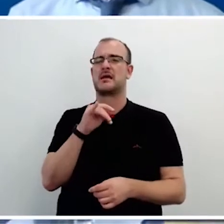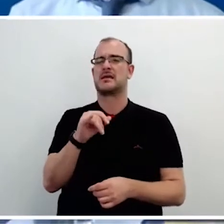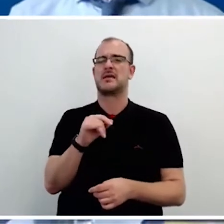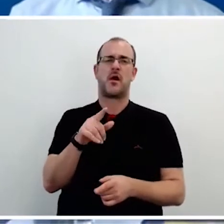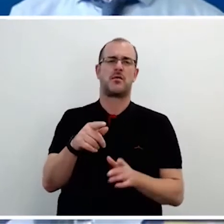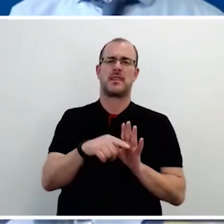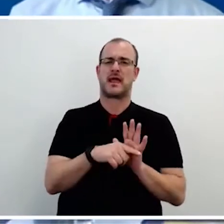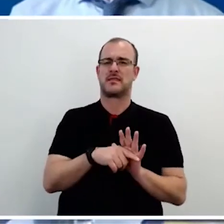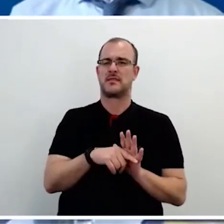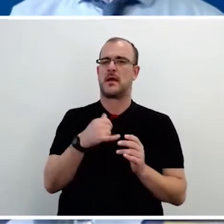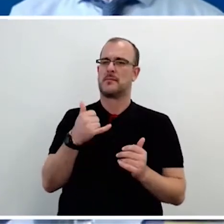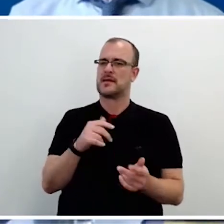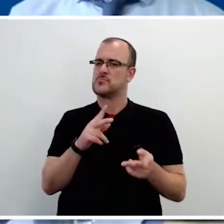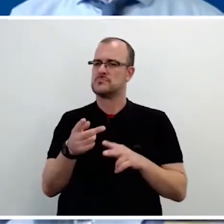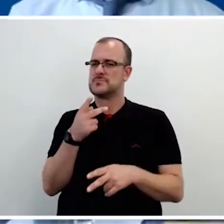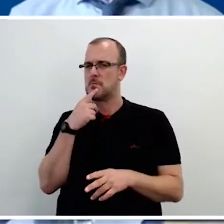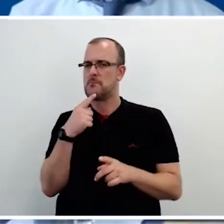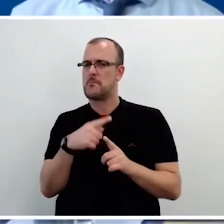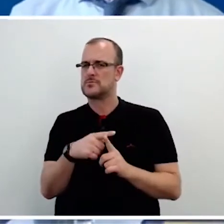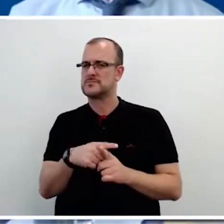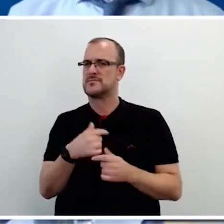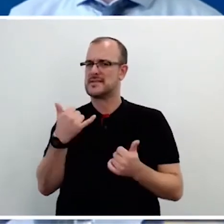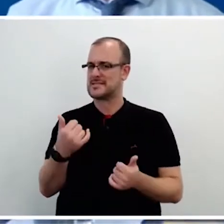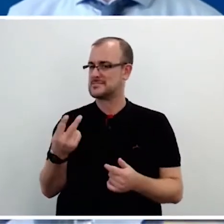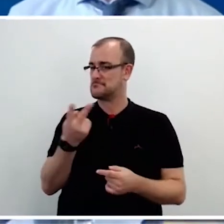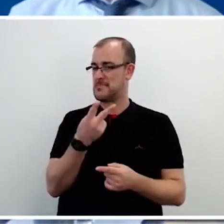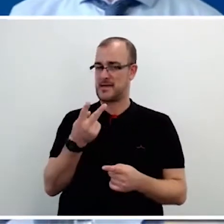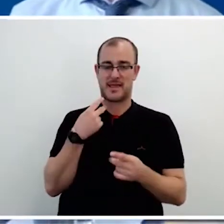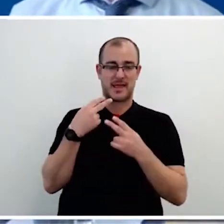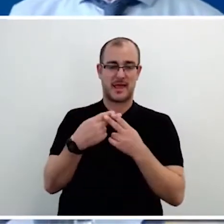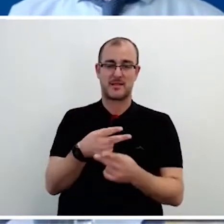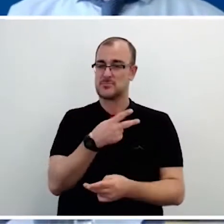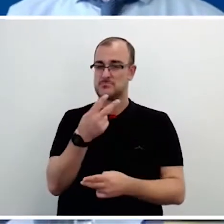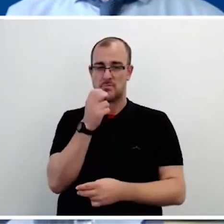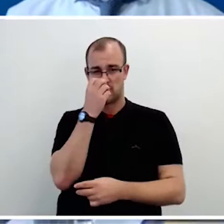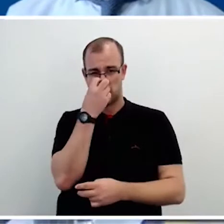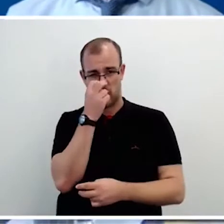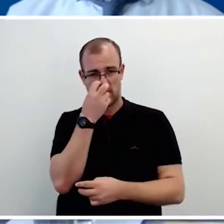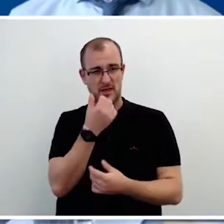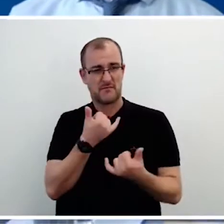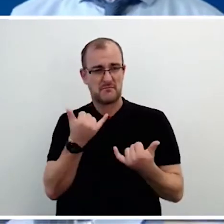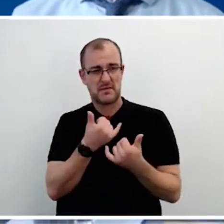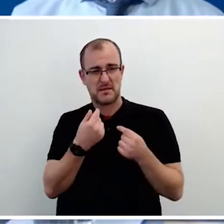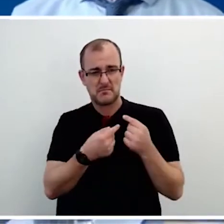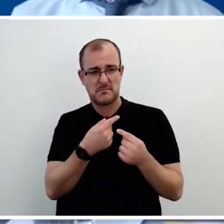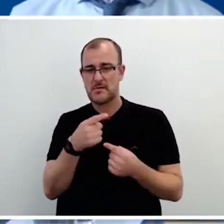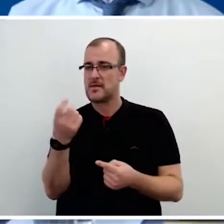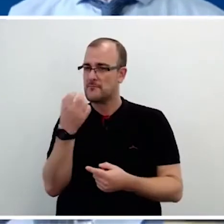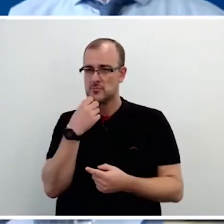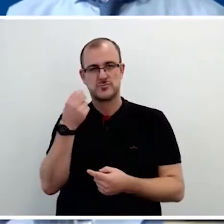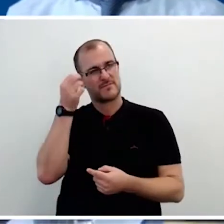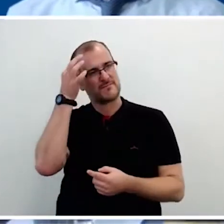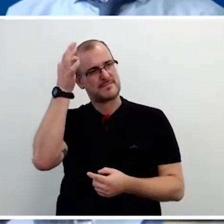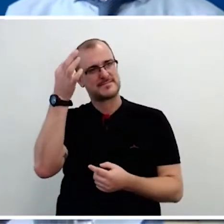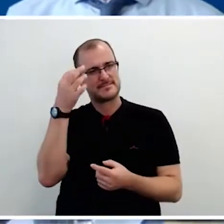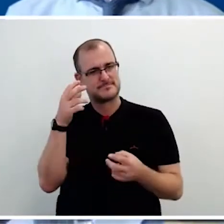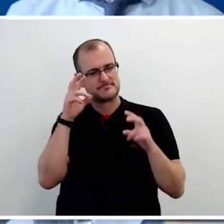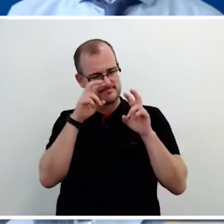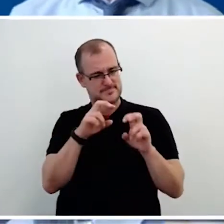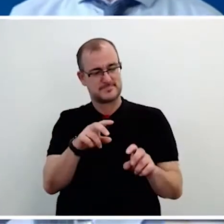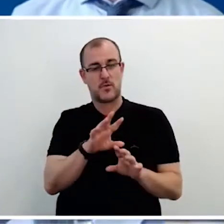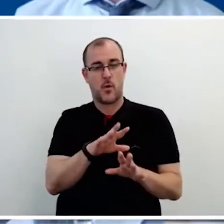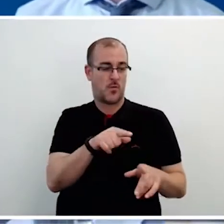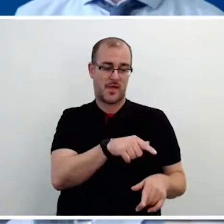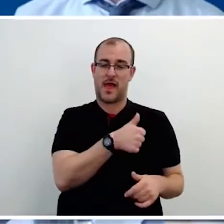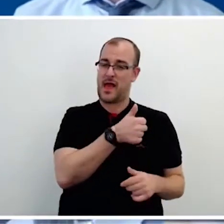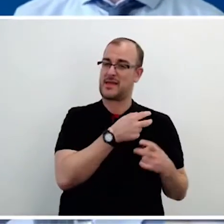wir einen Gegenstand mit künstlicher Intelligenz, wo beide Generationen neugierig drauf sind und sich das Wissen darüber erarbeiten können, ohne dass die eine